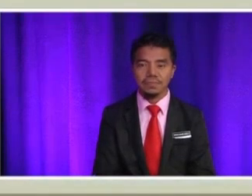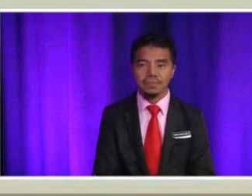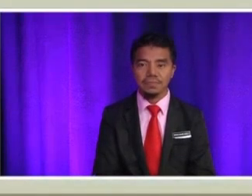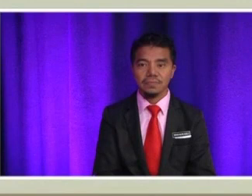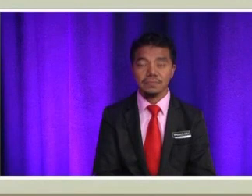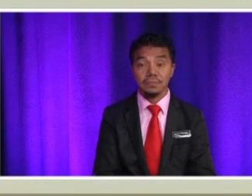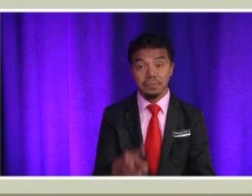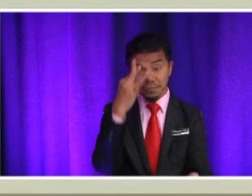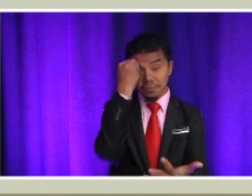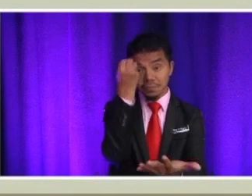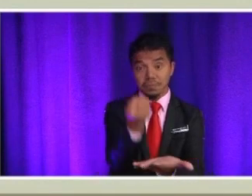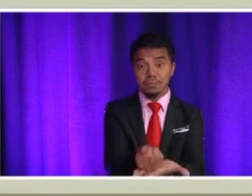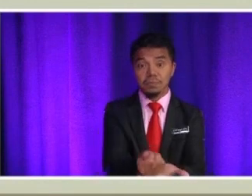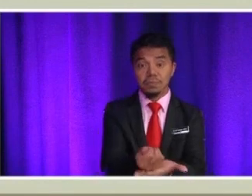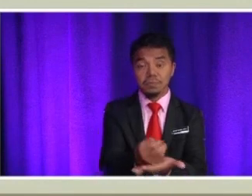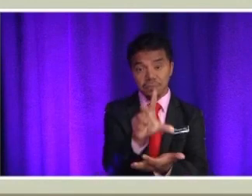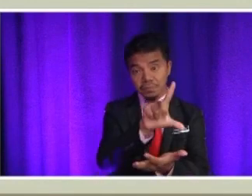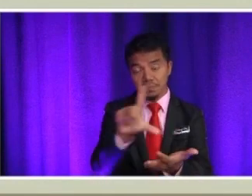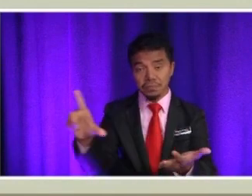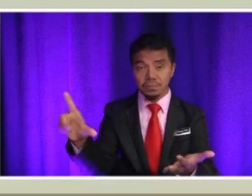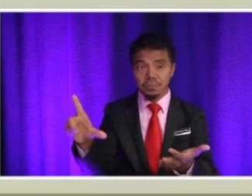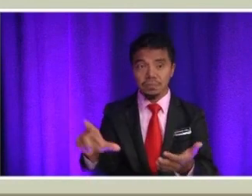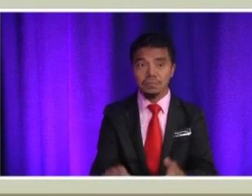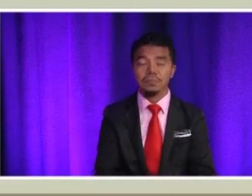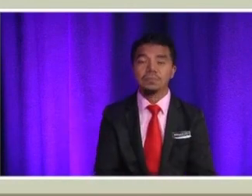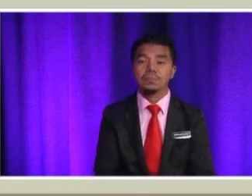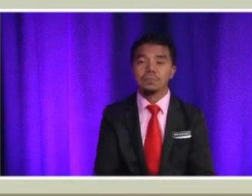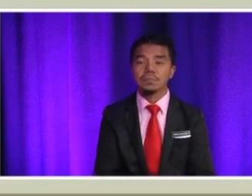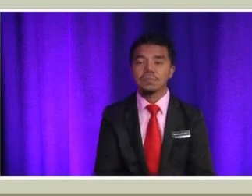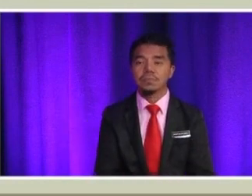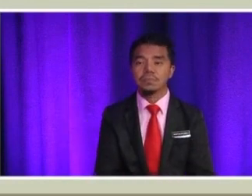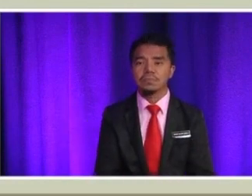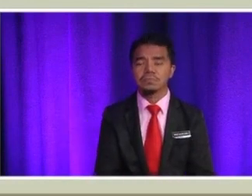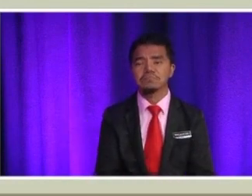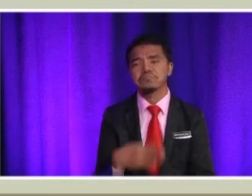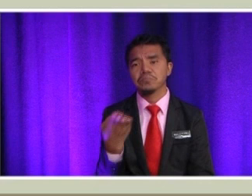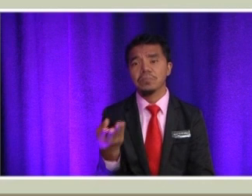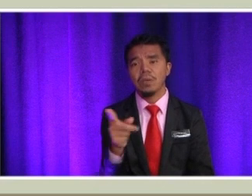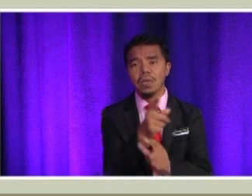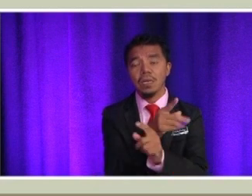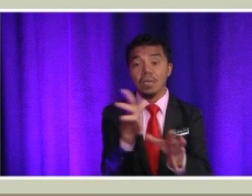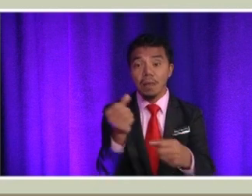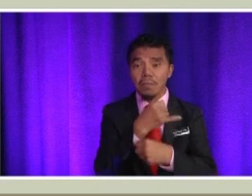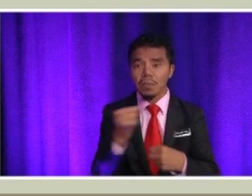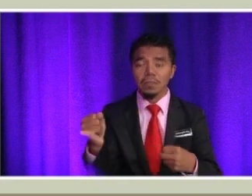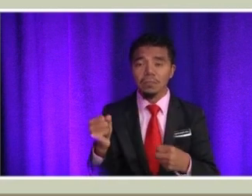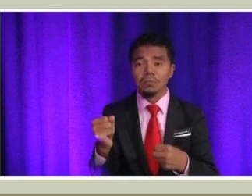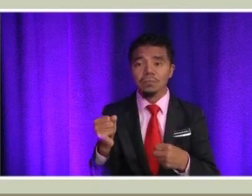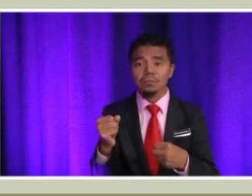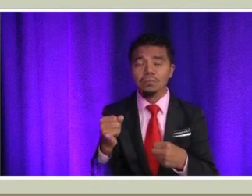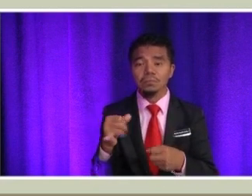Maklumat berikut adalah tentang perniagaan Puan Salmah. Beliau mendapati perniagaan tidak berkembang walaupun telah menjalankan perniagaan selama